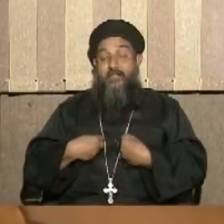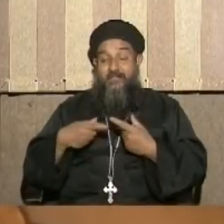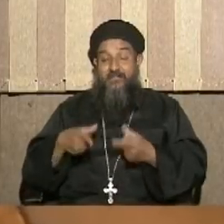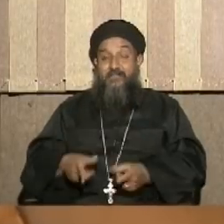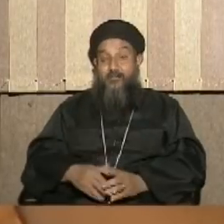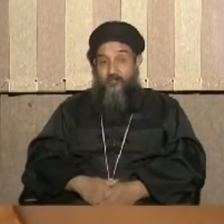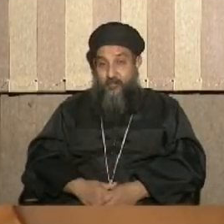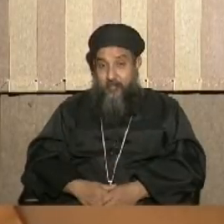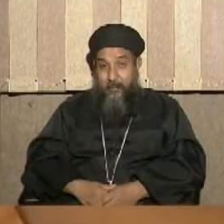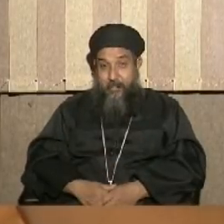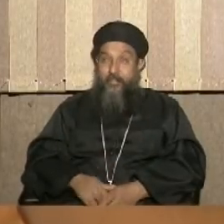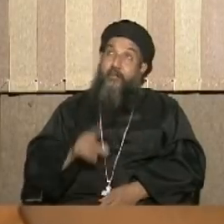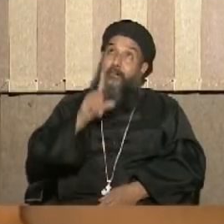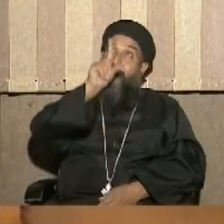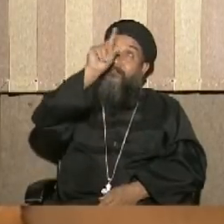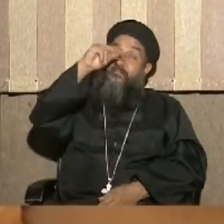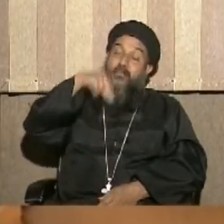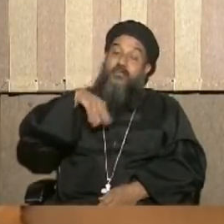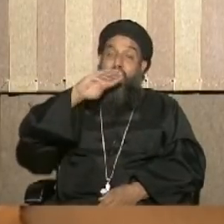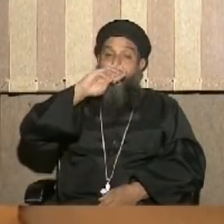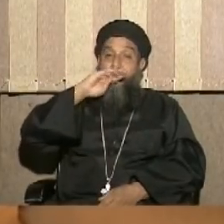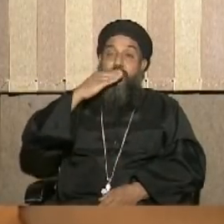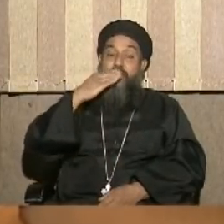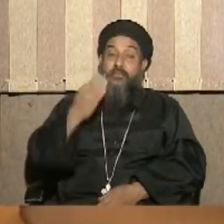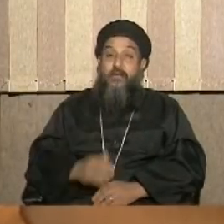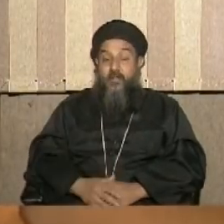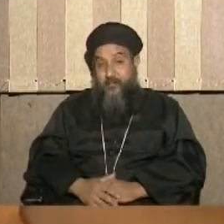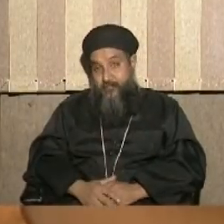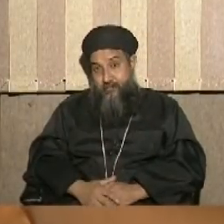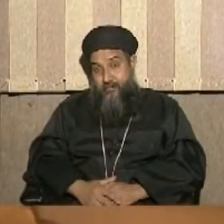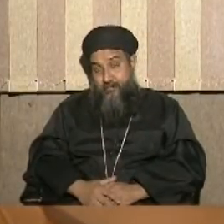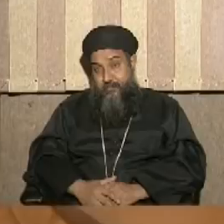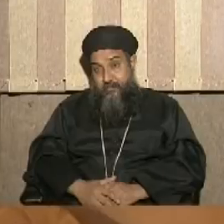أشكرك يا رب يسوع المسيح على تدبيرك العظيم.